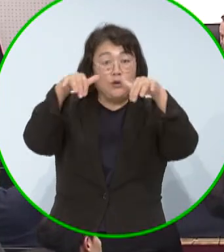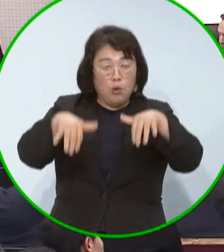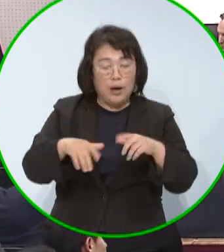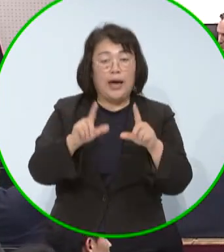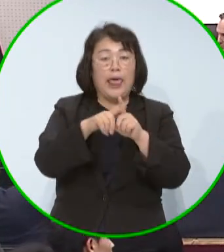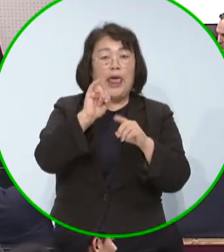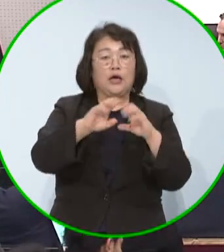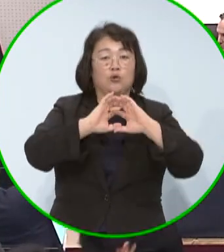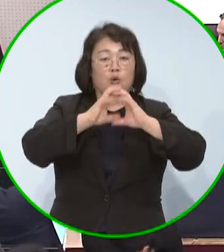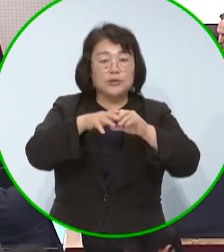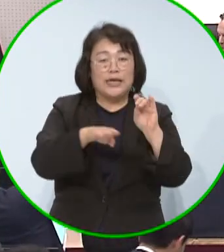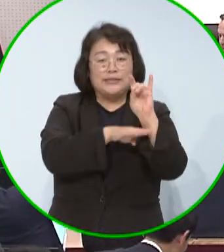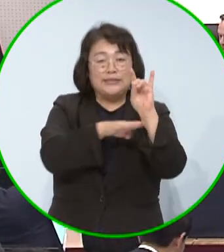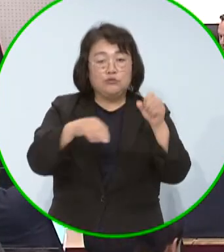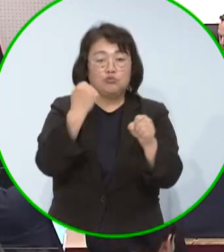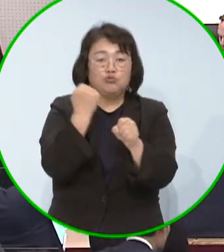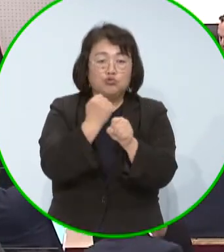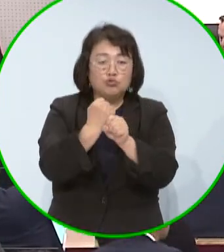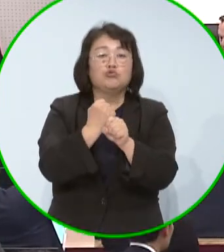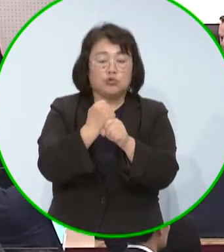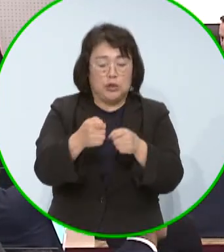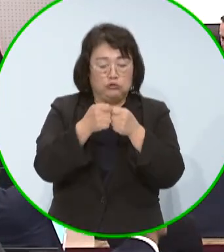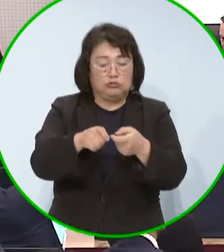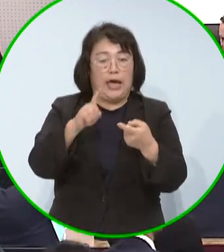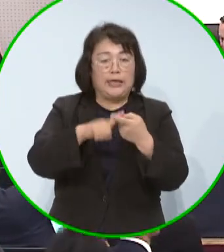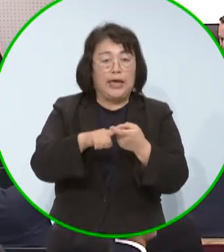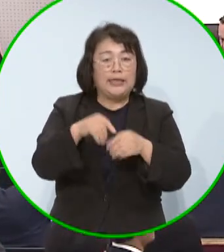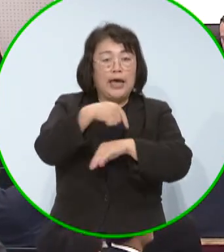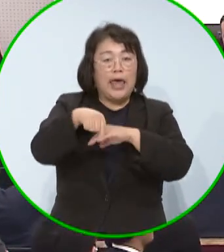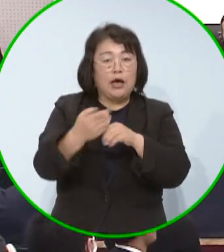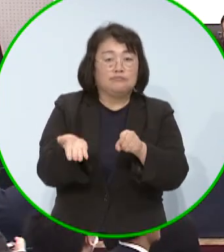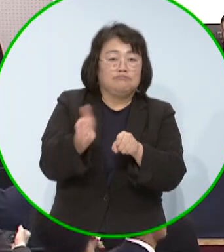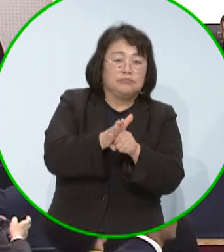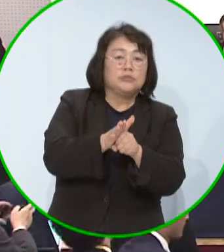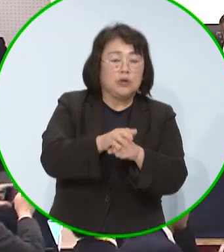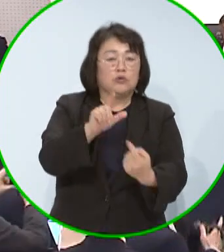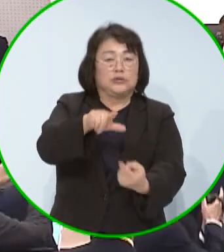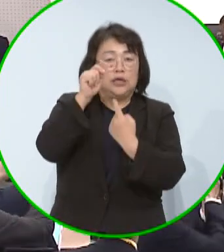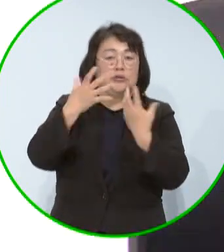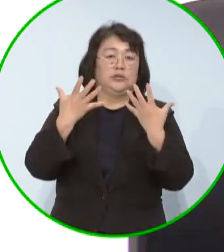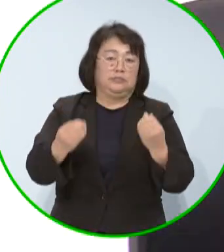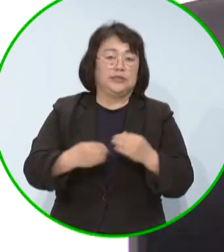国際標準を作るとするアクションプランを採択しました